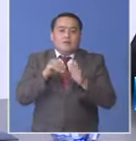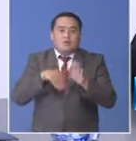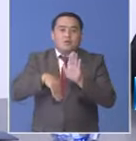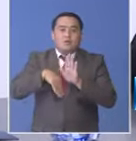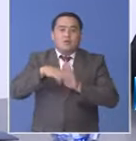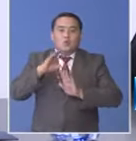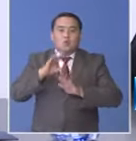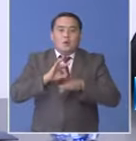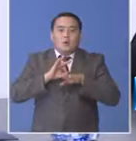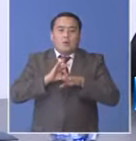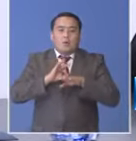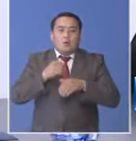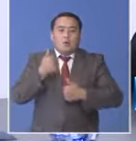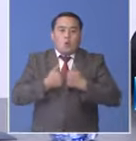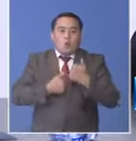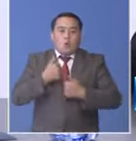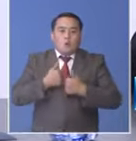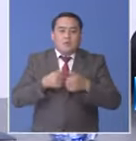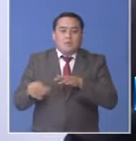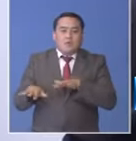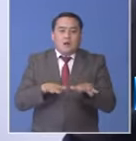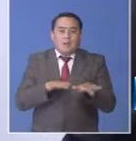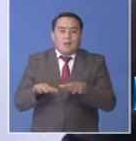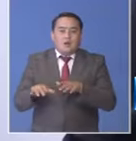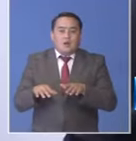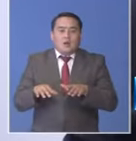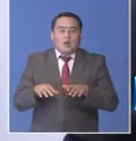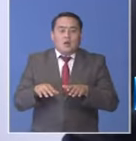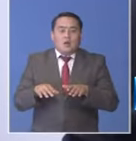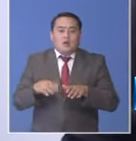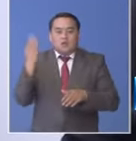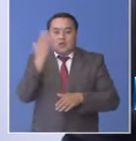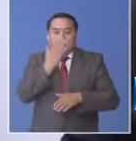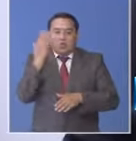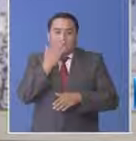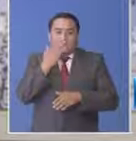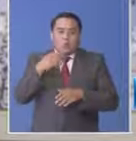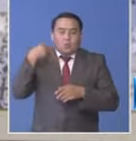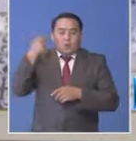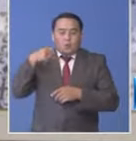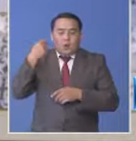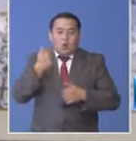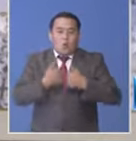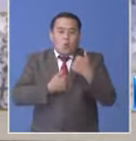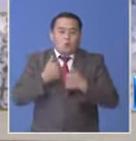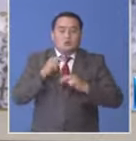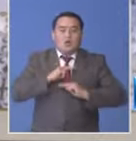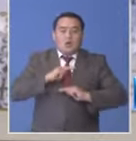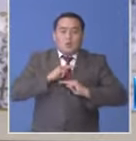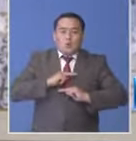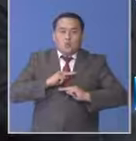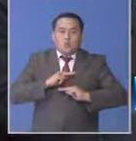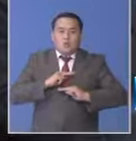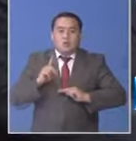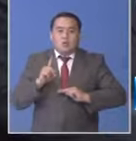путем проведения подобных конкурсов. В ходе мероприятия вниманию любителей киноискусства представили наилучшие конкурсные работы. Стоит